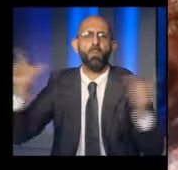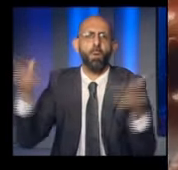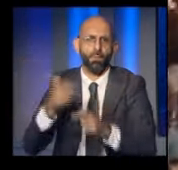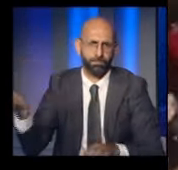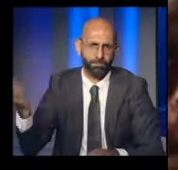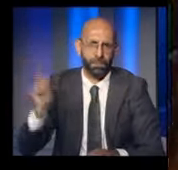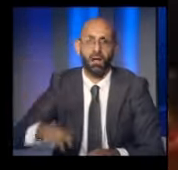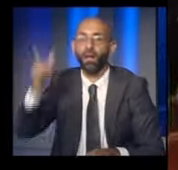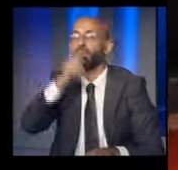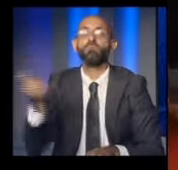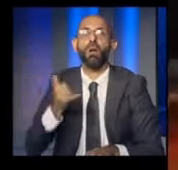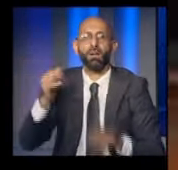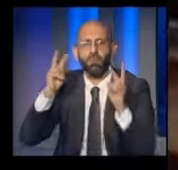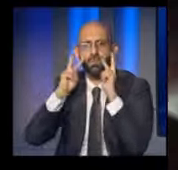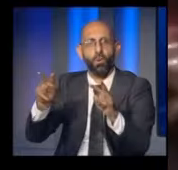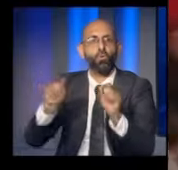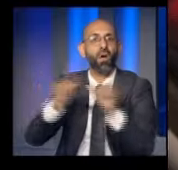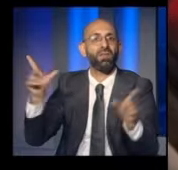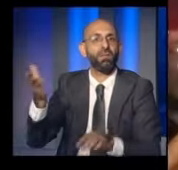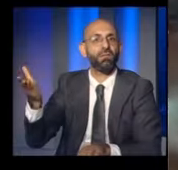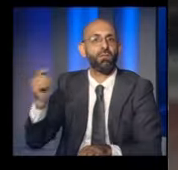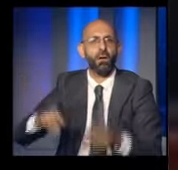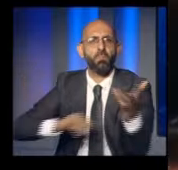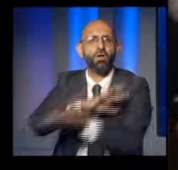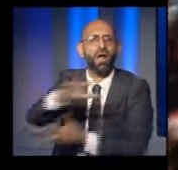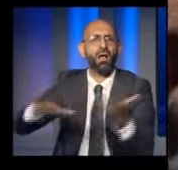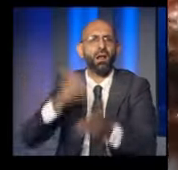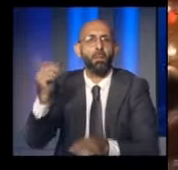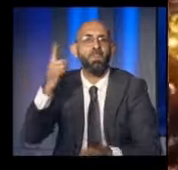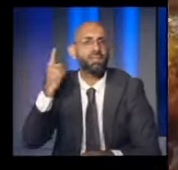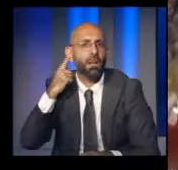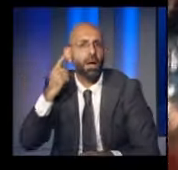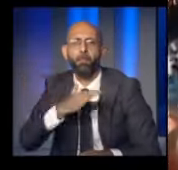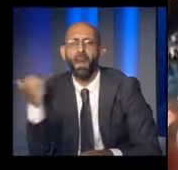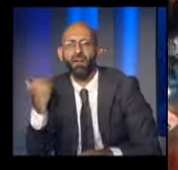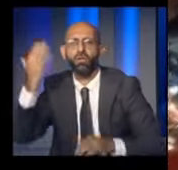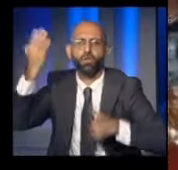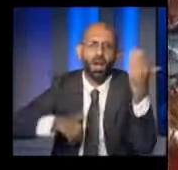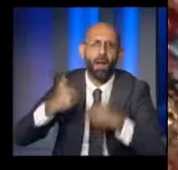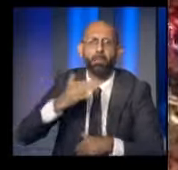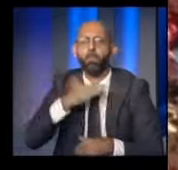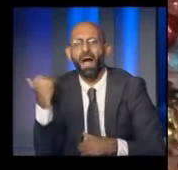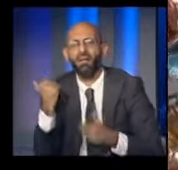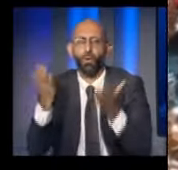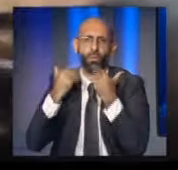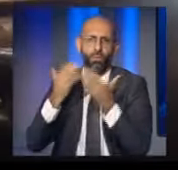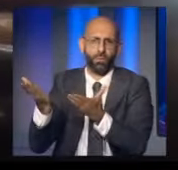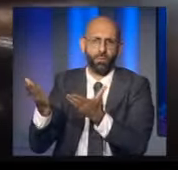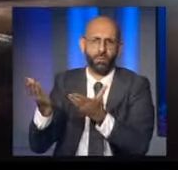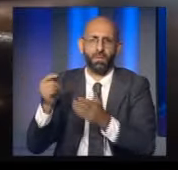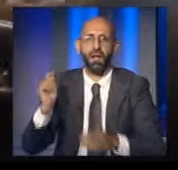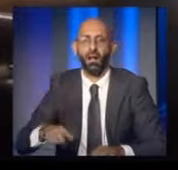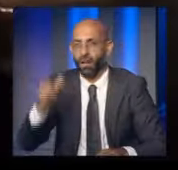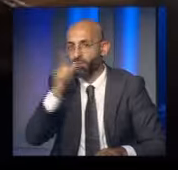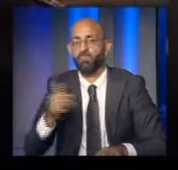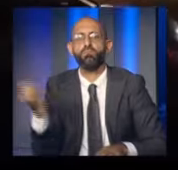النار في الهواء، فقام العناصر بإطلاق النار في الهواء لإبعادهم من المكان، مع العلم أنه لم ينتج من هذا الإشكال أمس أي